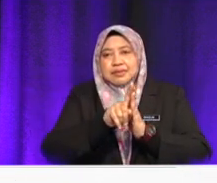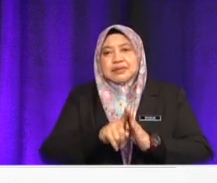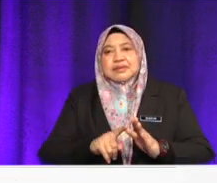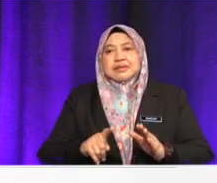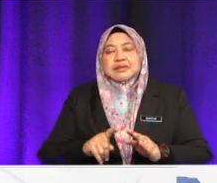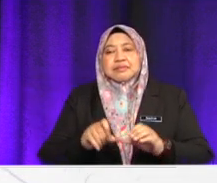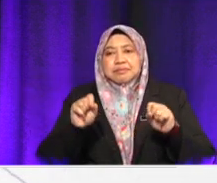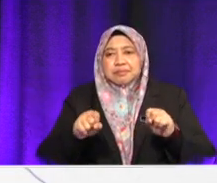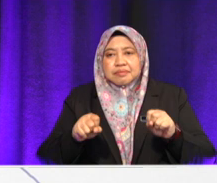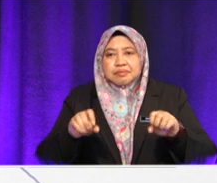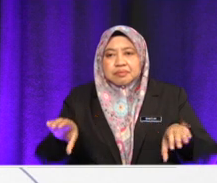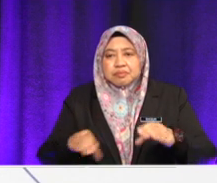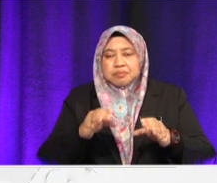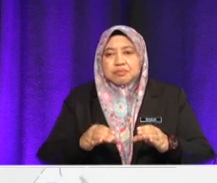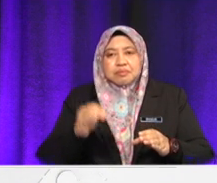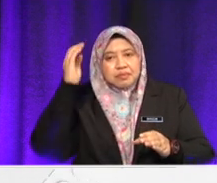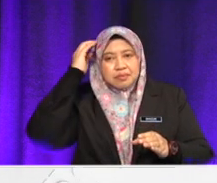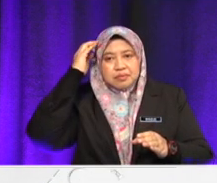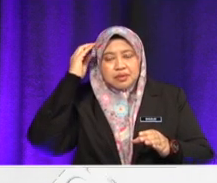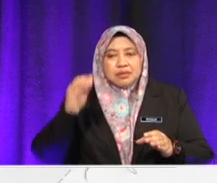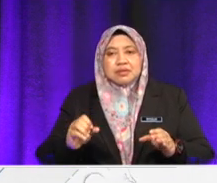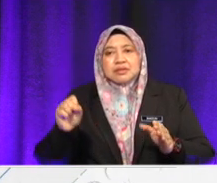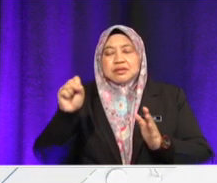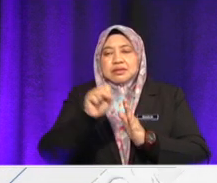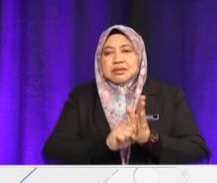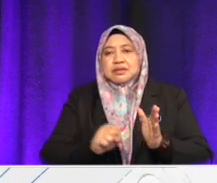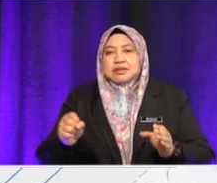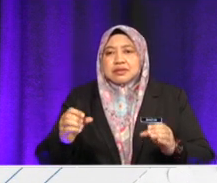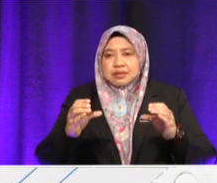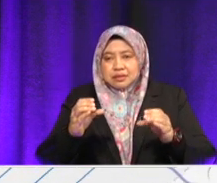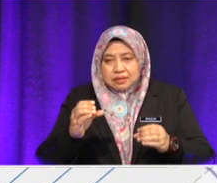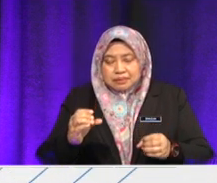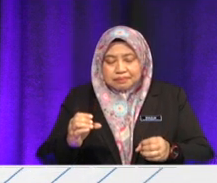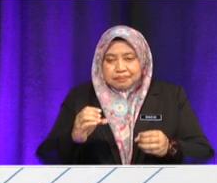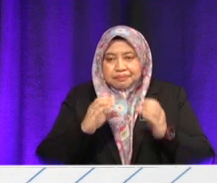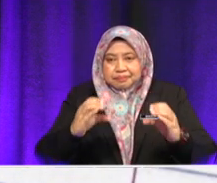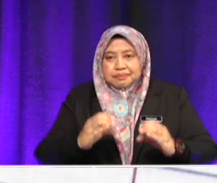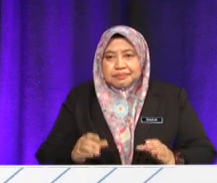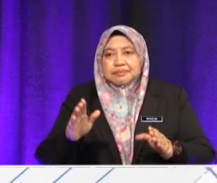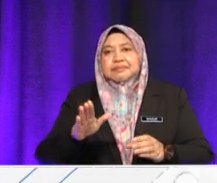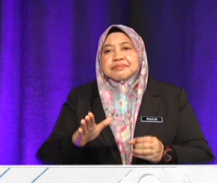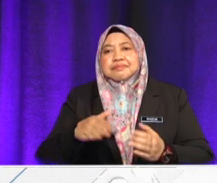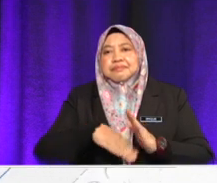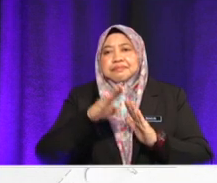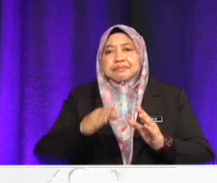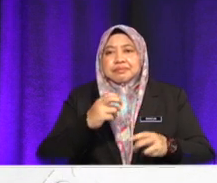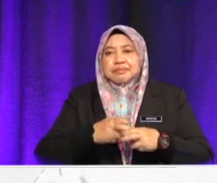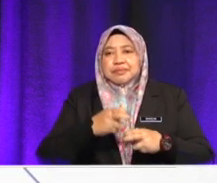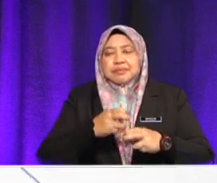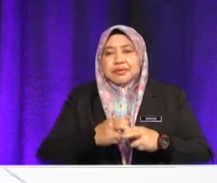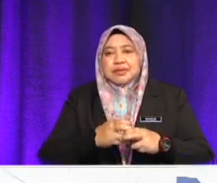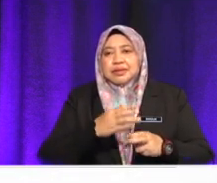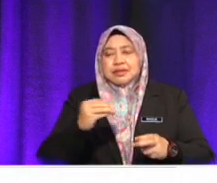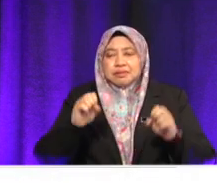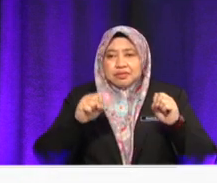mengaplikasikan pengetahuan secara lebih kompleks lebih susah kemudian berpikir secara kritis secara